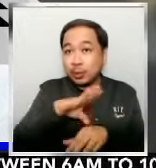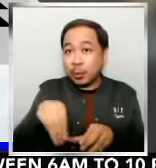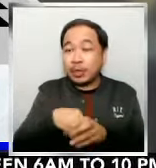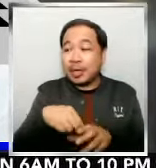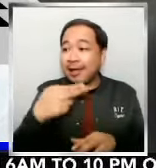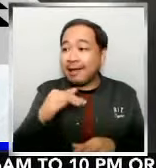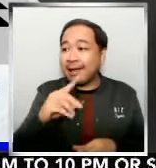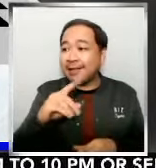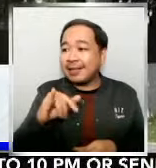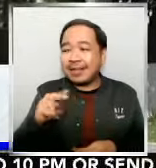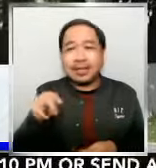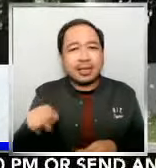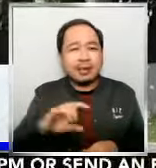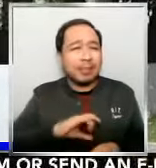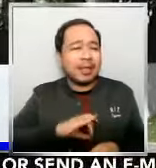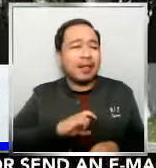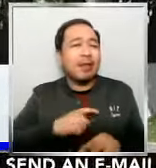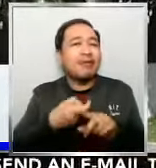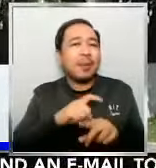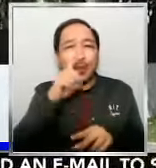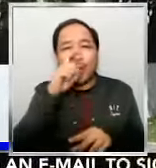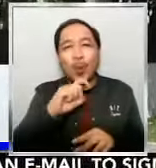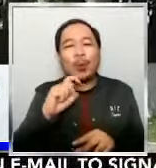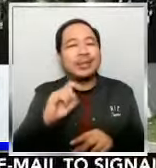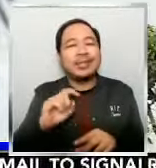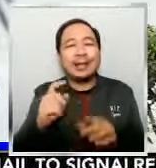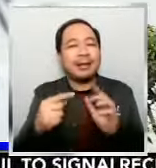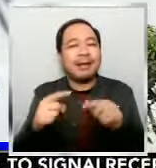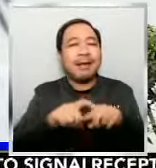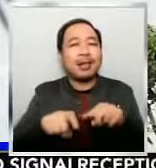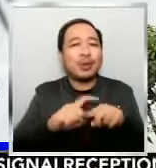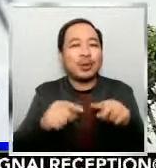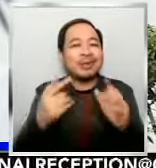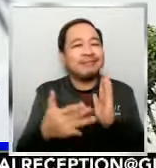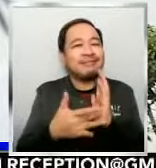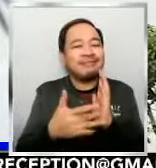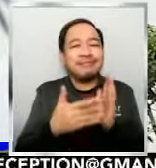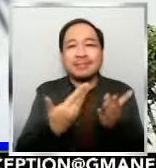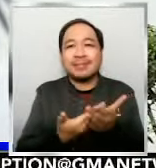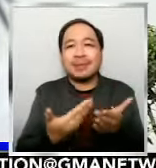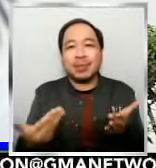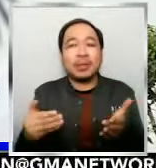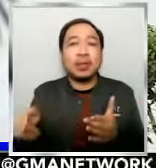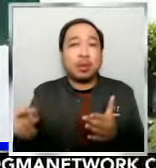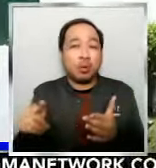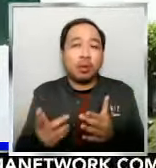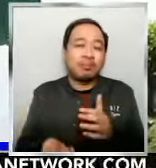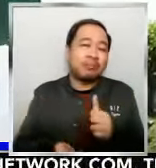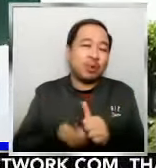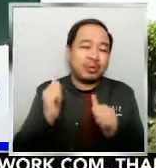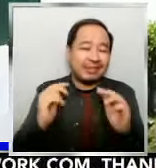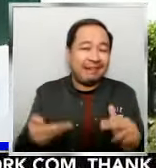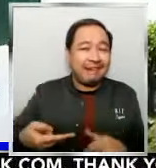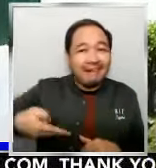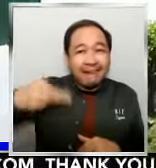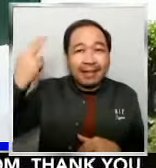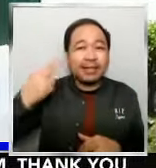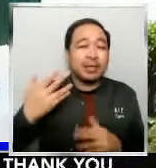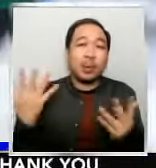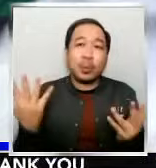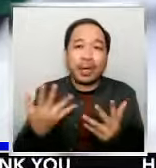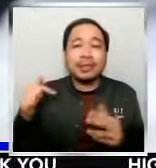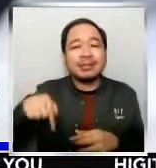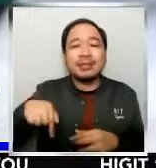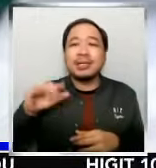lumang electronic devices. Isa sa pinakauna at pinakamalaking electronic waste recycling facility sa Pilipinas, matatagpuan dito sa Calamba,